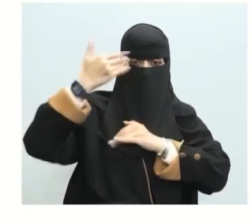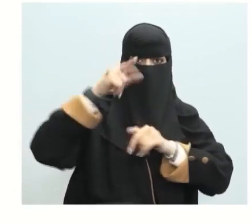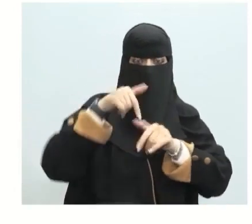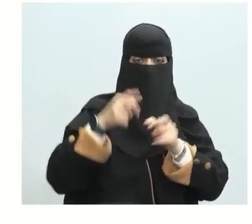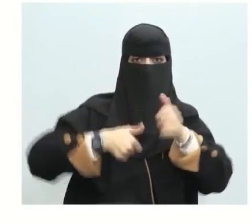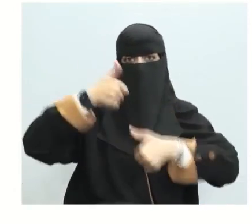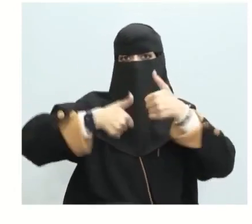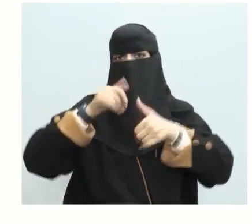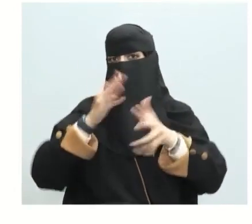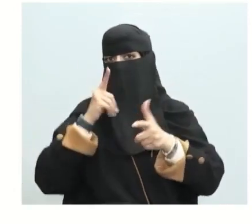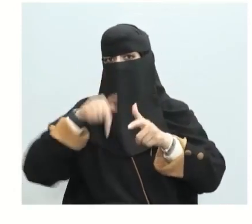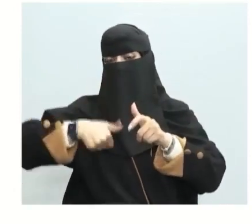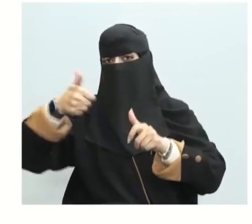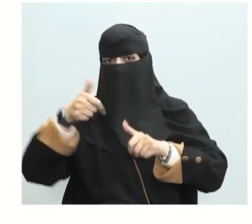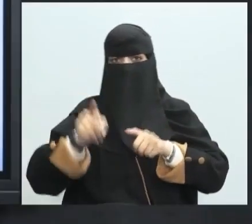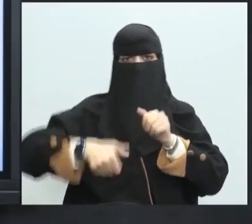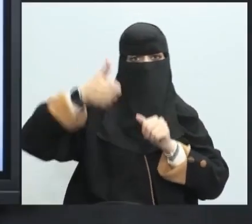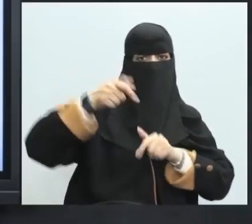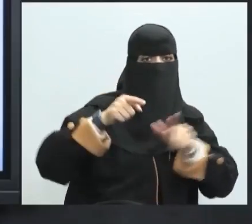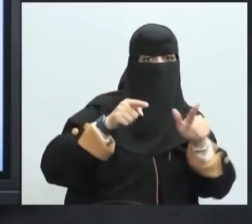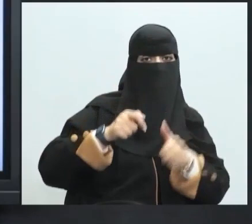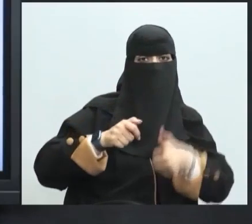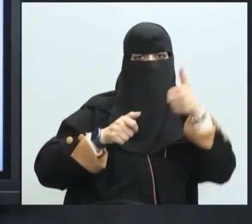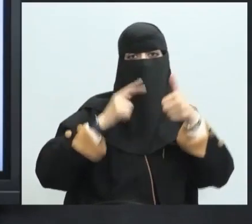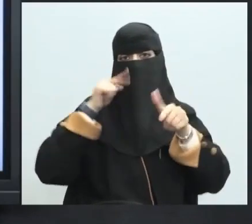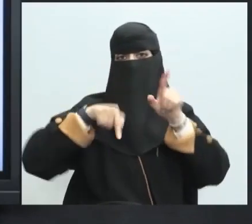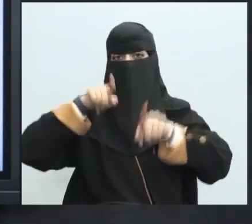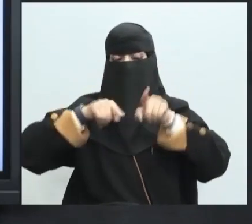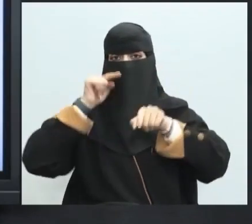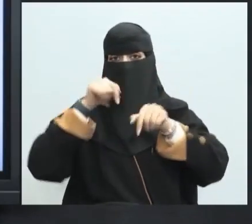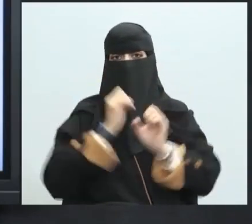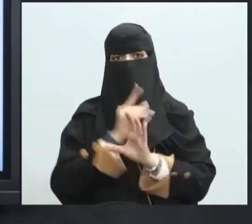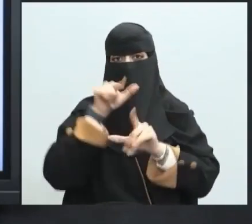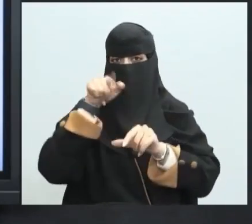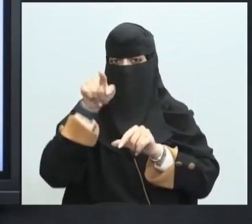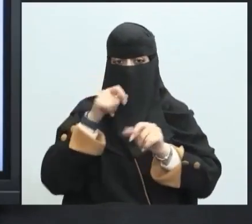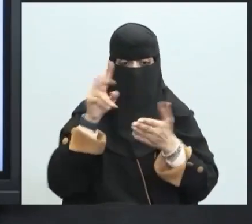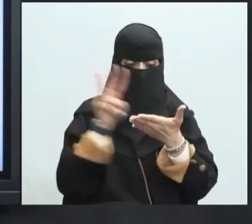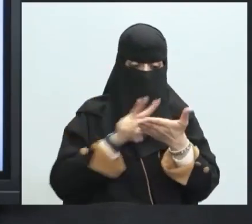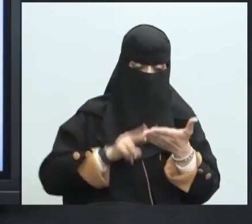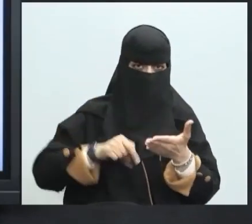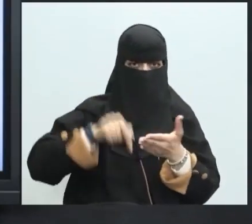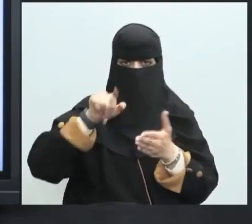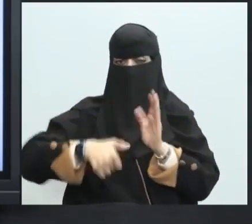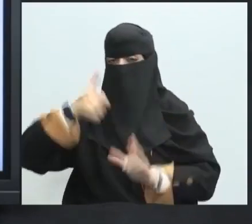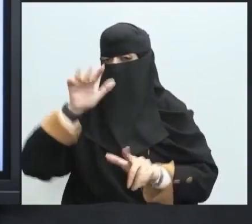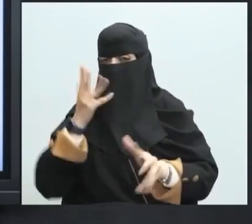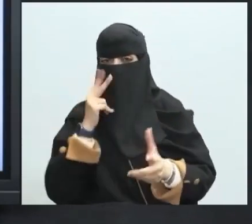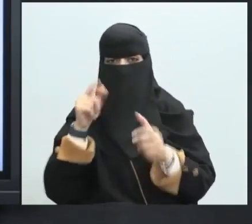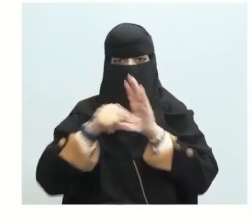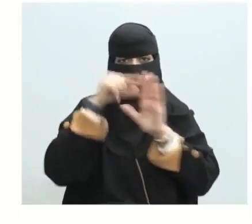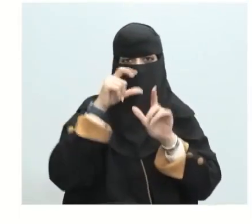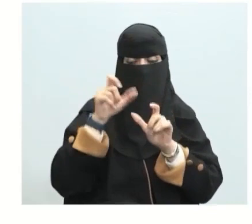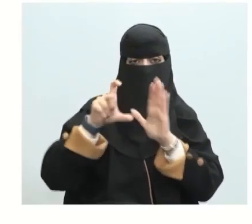وفاضل بينهما لاحظ الحقل الاول والحقل الثاني وهذا تتركه لك ستحكم انت وزملائك على ايهما افضل في